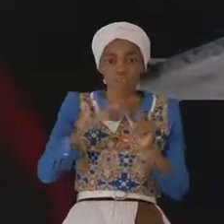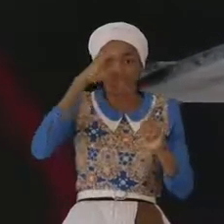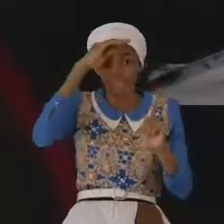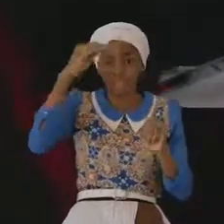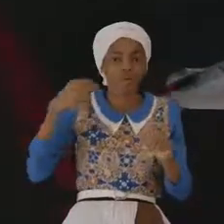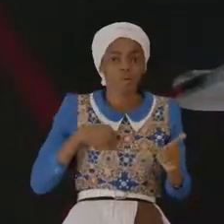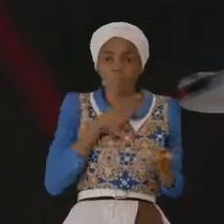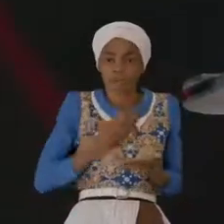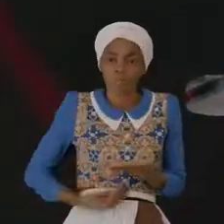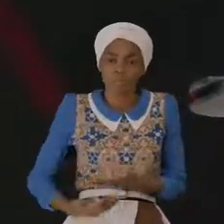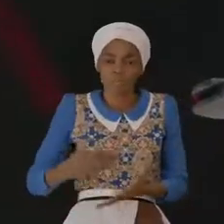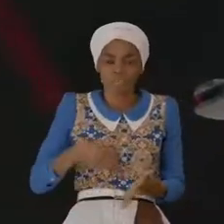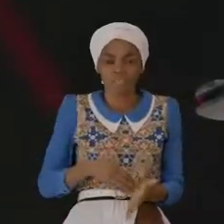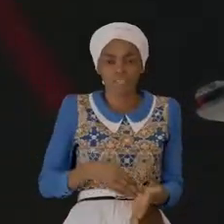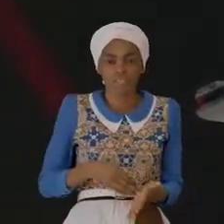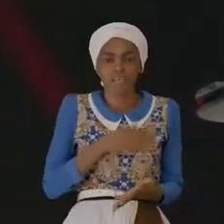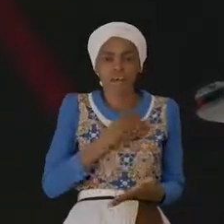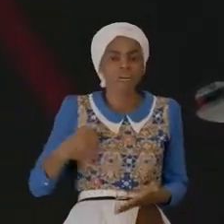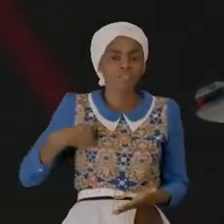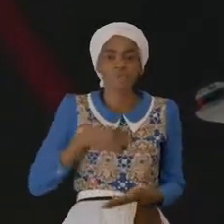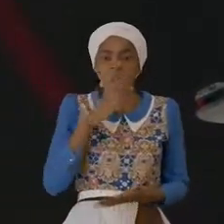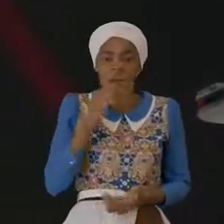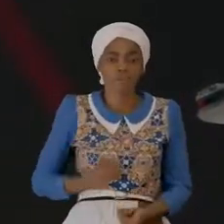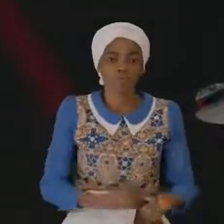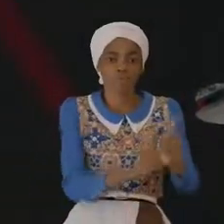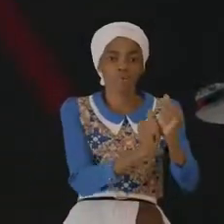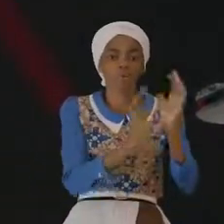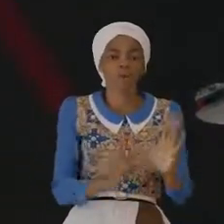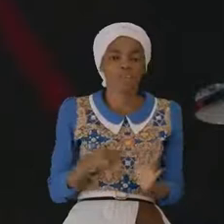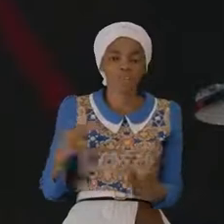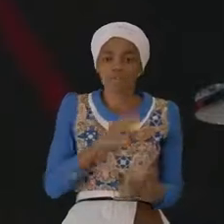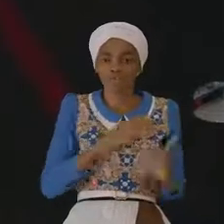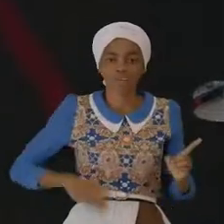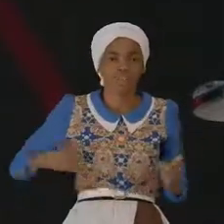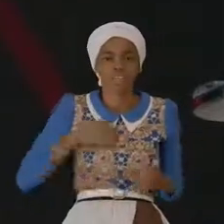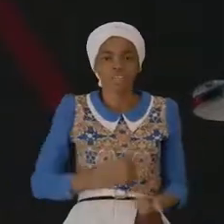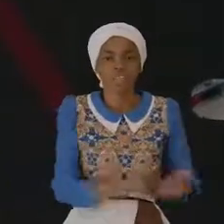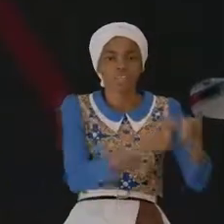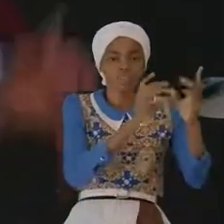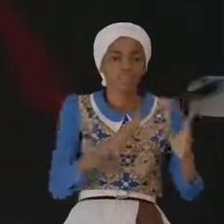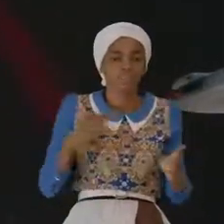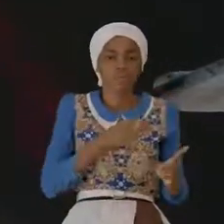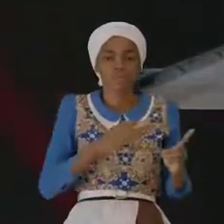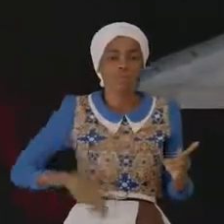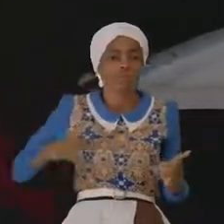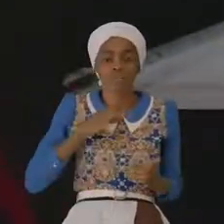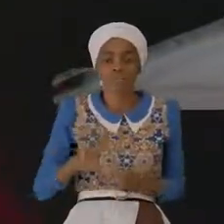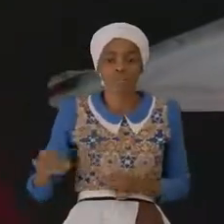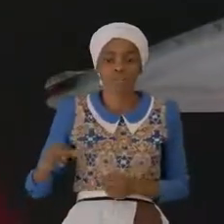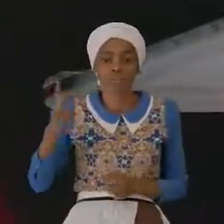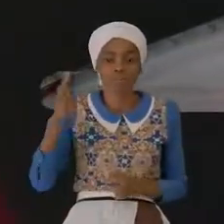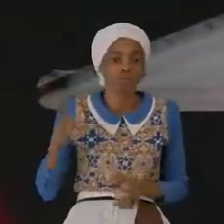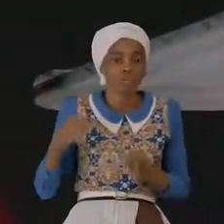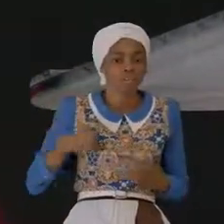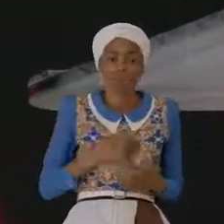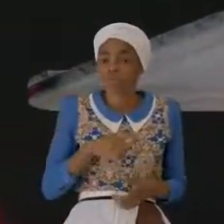en communion avec lui, nous sommes nés de nouveau, que nous sommes disciples de Christ, nous sommes suiveurs de Christ, nous sommes enfants de Dieu. Si nous disons